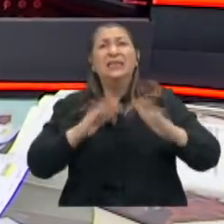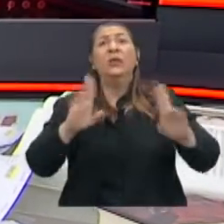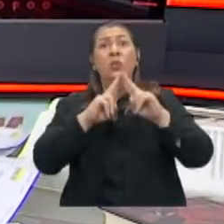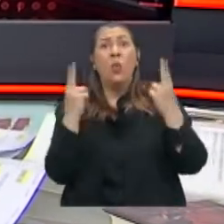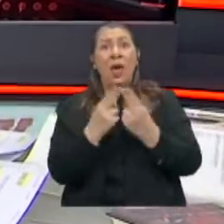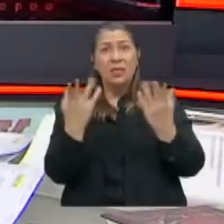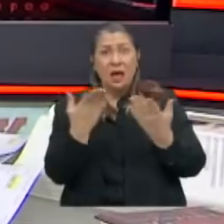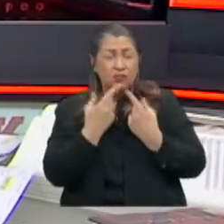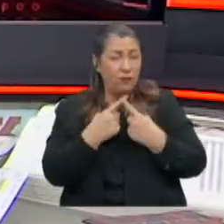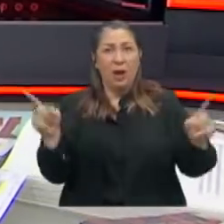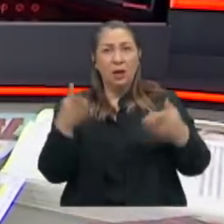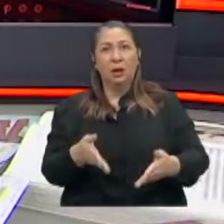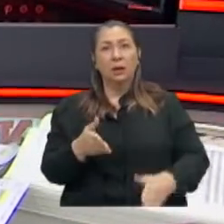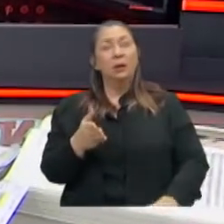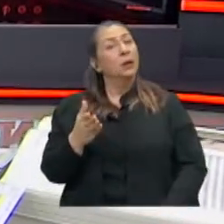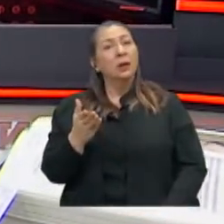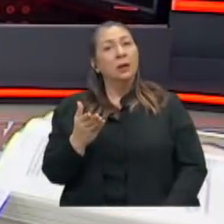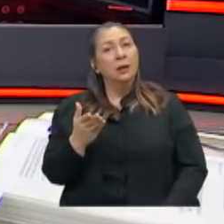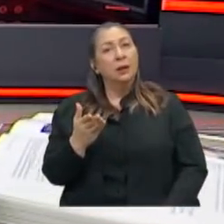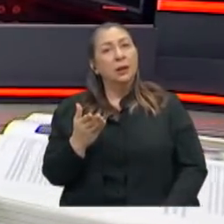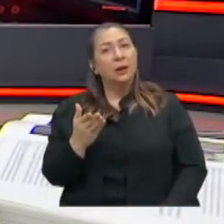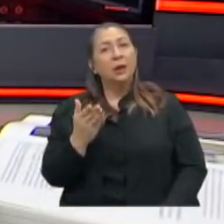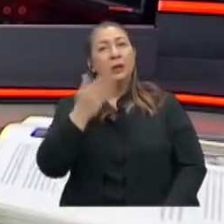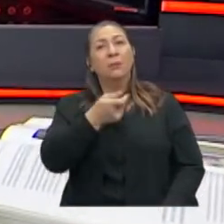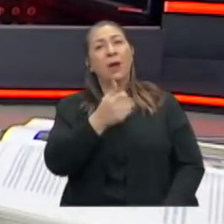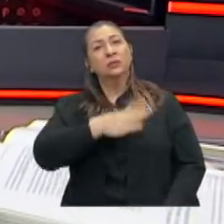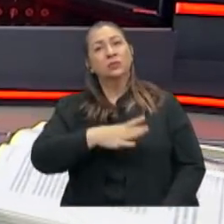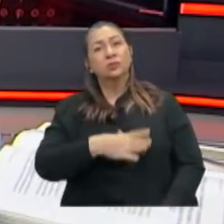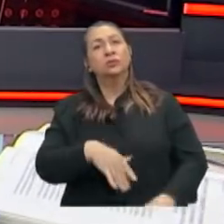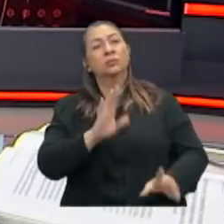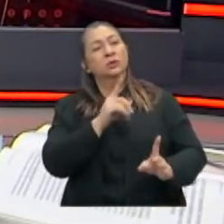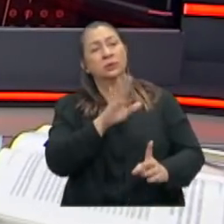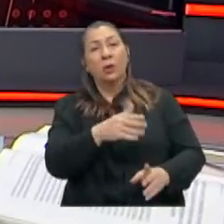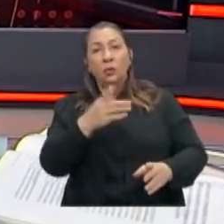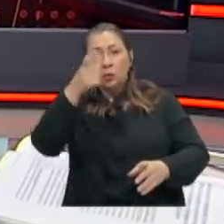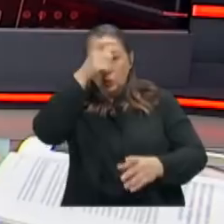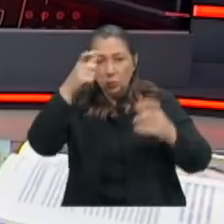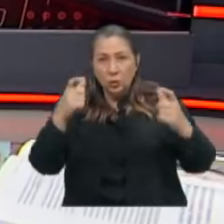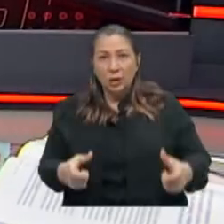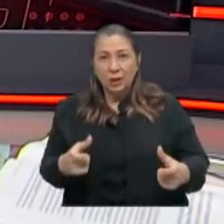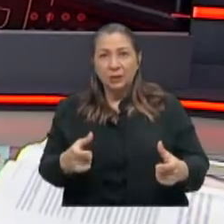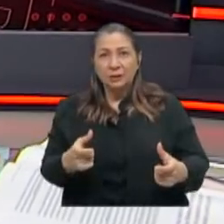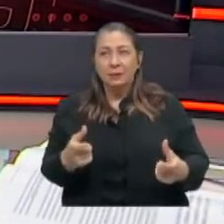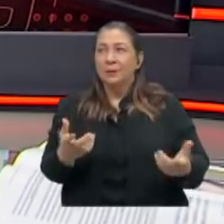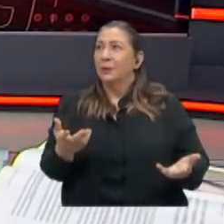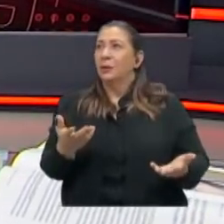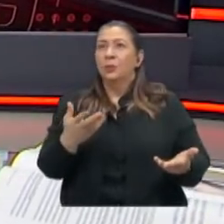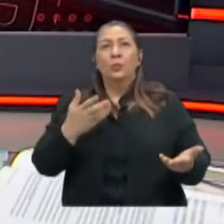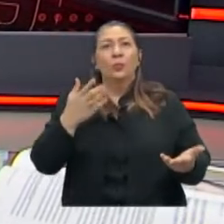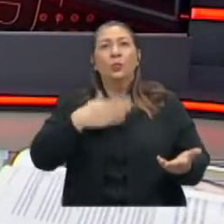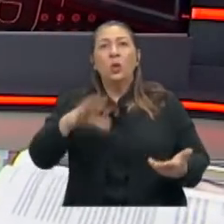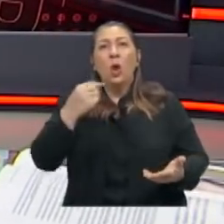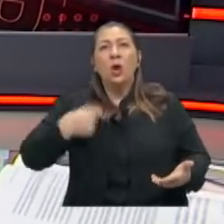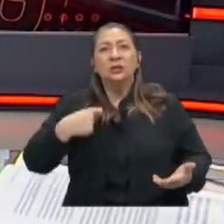dünyada. Gidip para istiyoruz, bilmem ne yapıyoruz. Memleketin efendim bütün